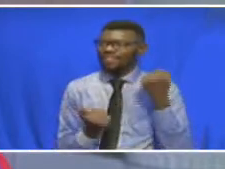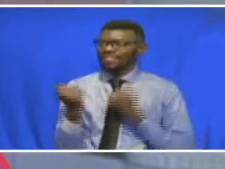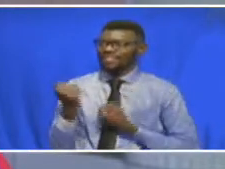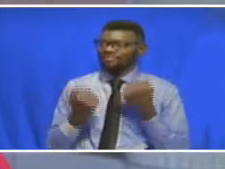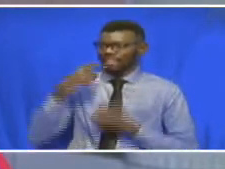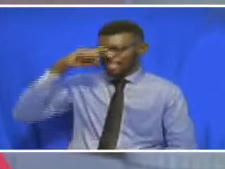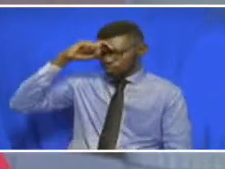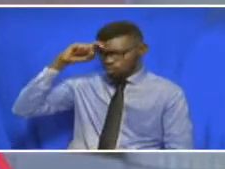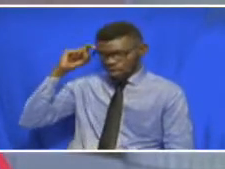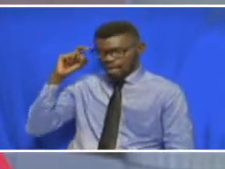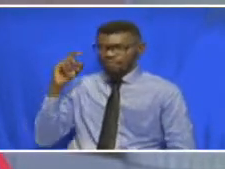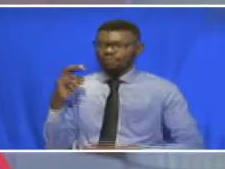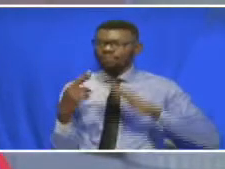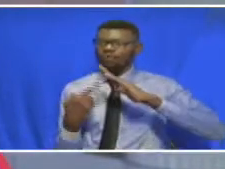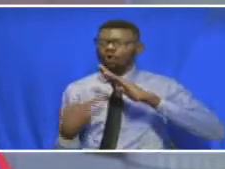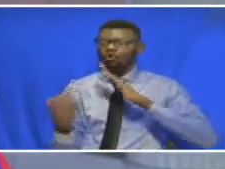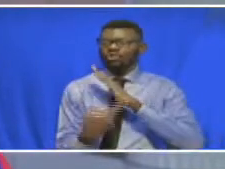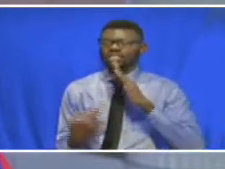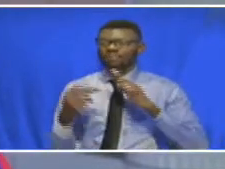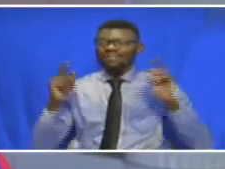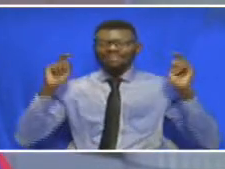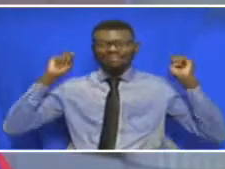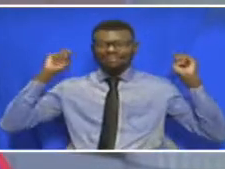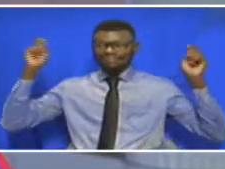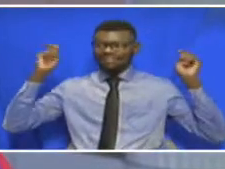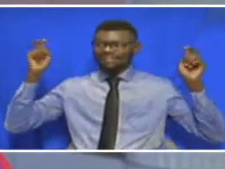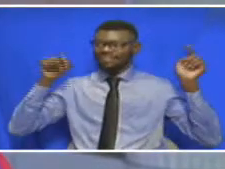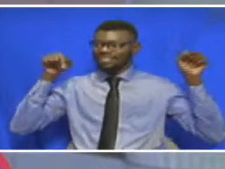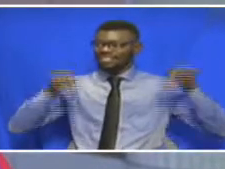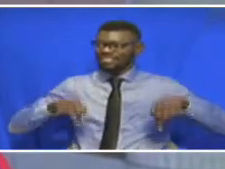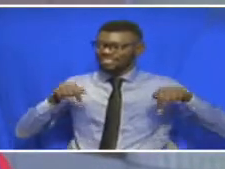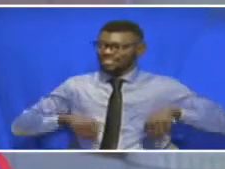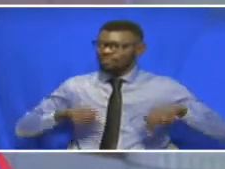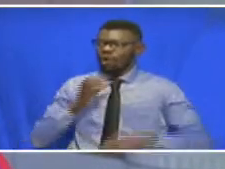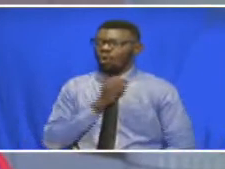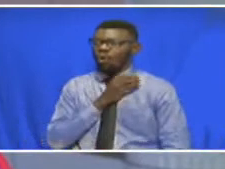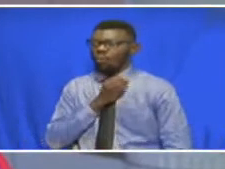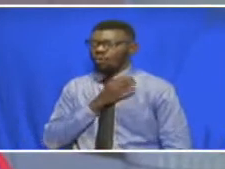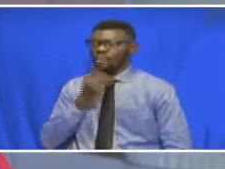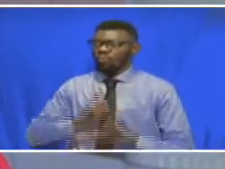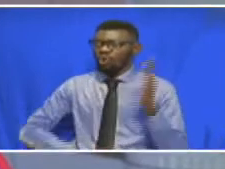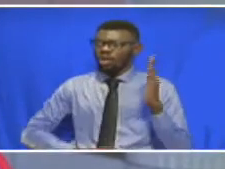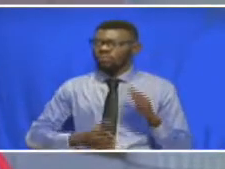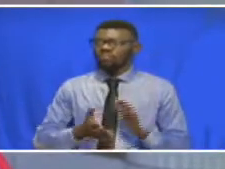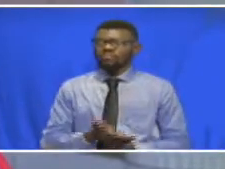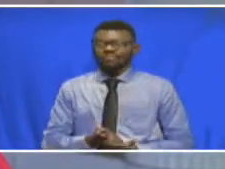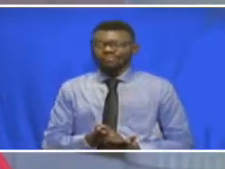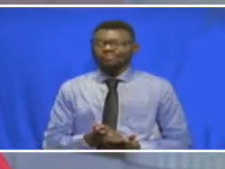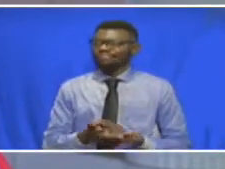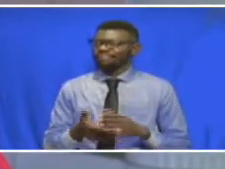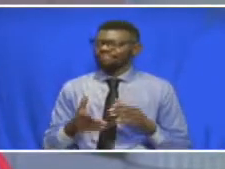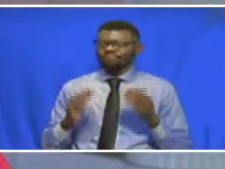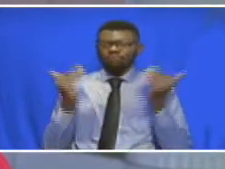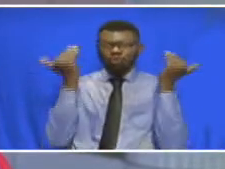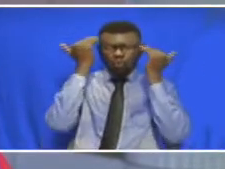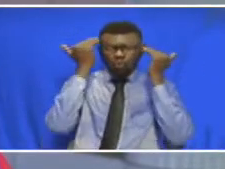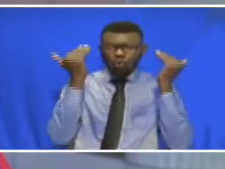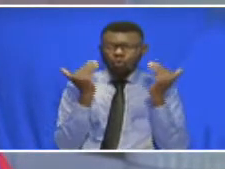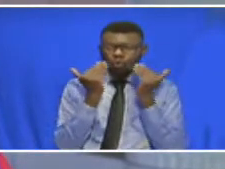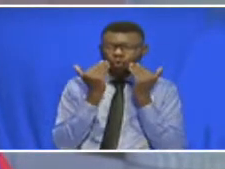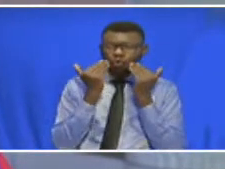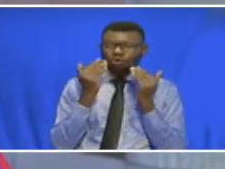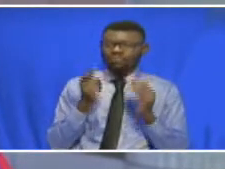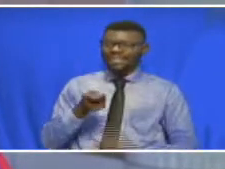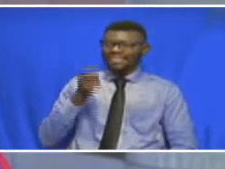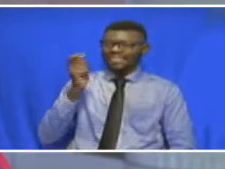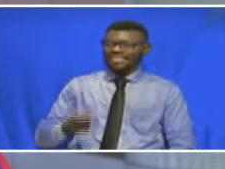Eneo la Roysambu wamefanya maandamano hivi leo kulalamikia uamuzi wa kubadilishwa hakimu aliyekuwa akisikiliza kesi ya mzozo wa umiliki wa